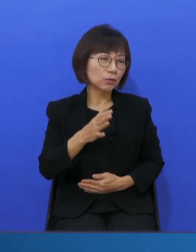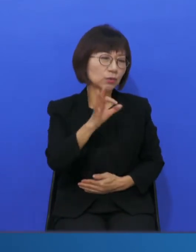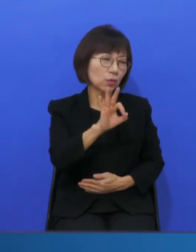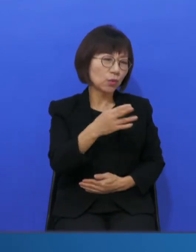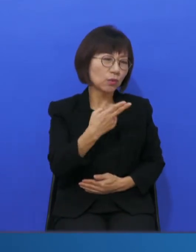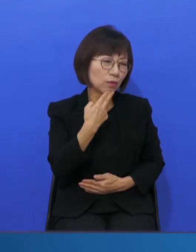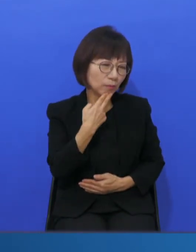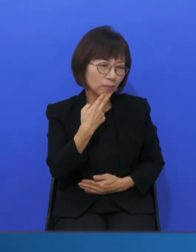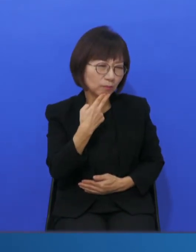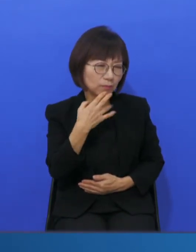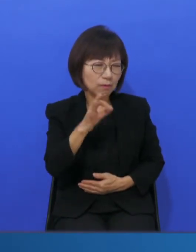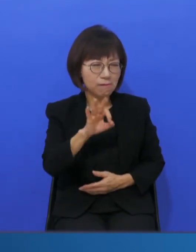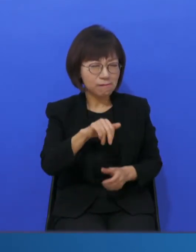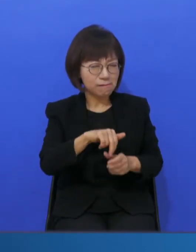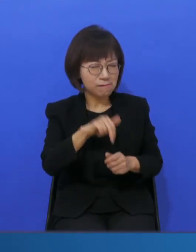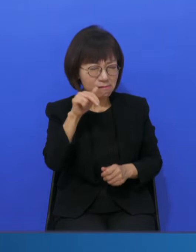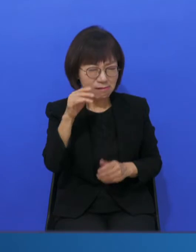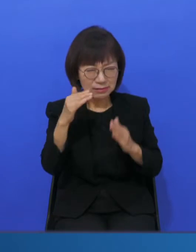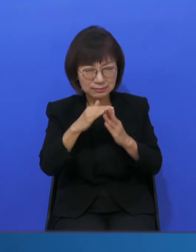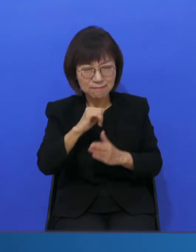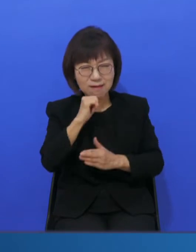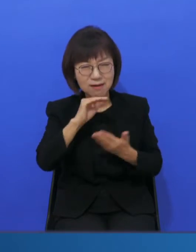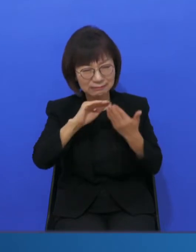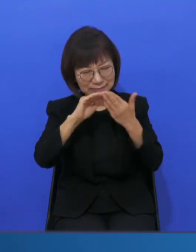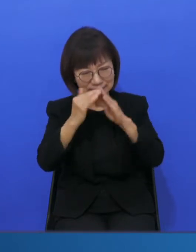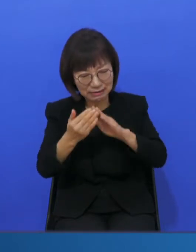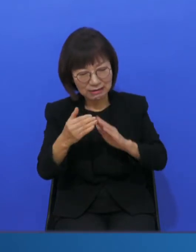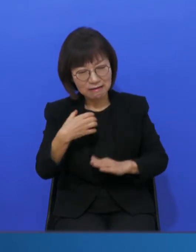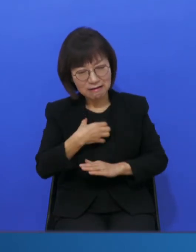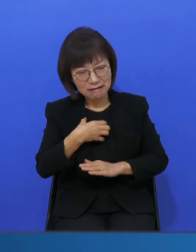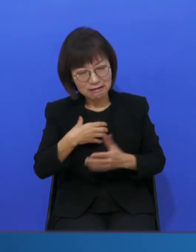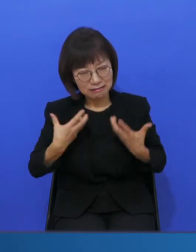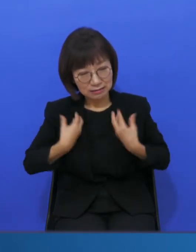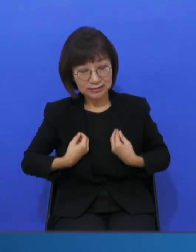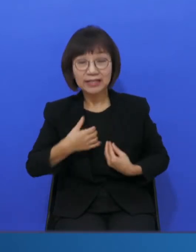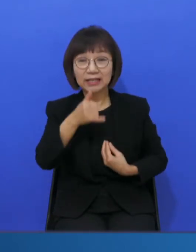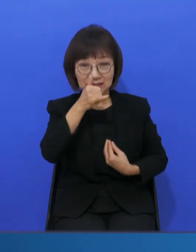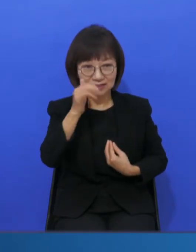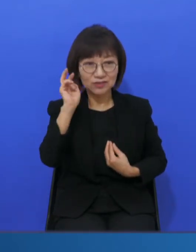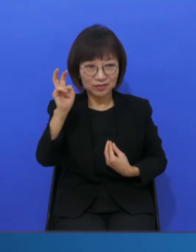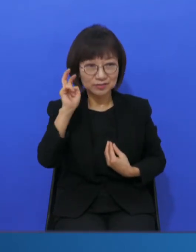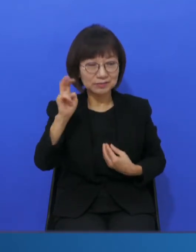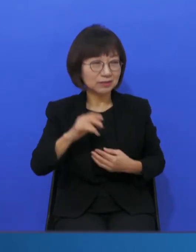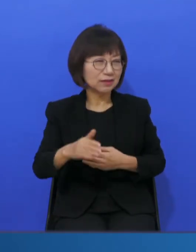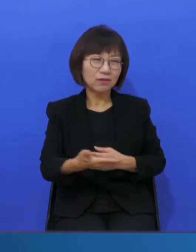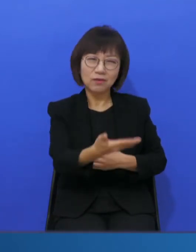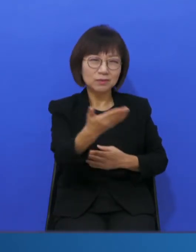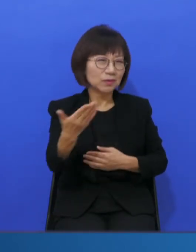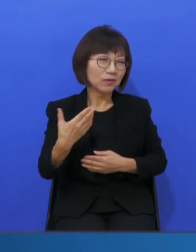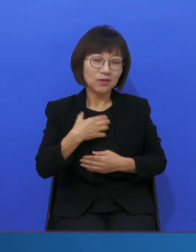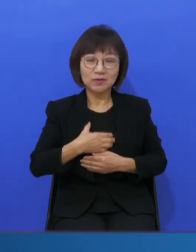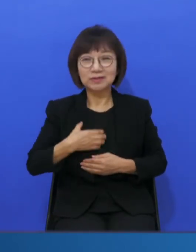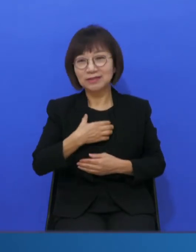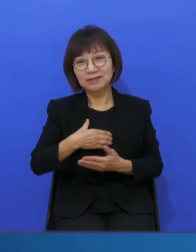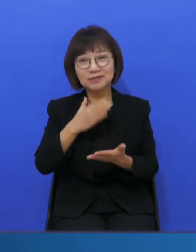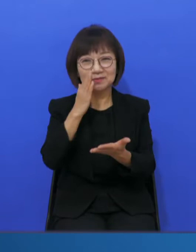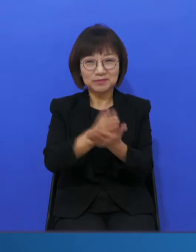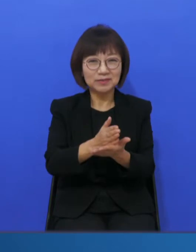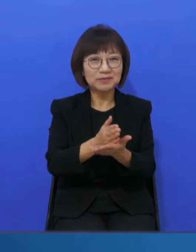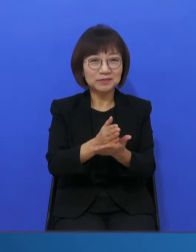또 낙심하는 분 계실 겁니다. There are some people who are discouraged, saying, "I don't have a lot of money. I'm in poverty." 걱정 안 하셔도 됩니다. There's no reason for you to